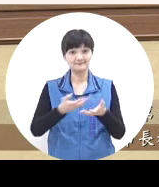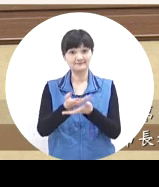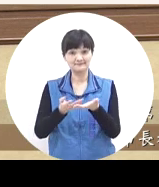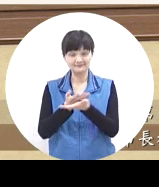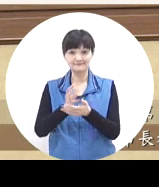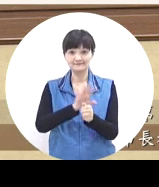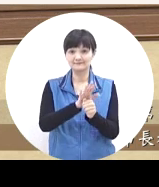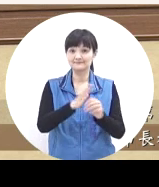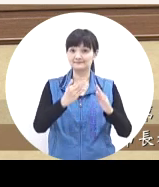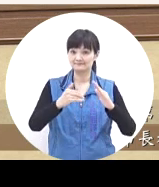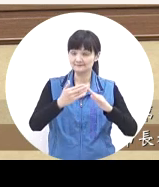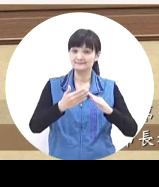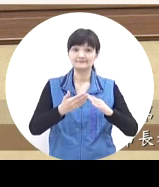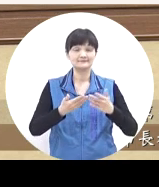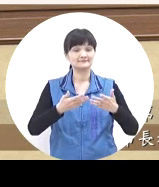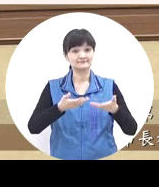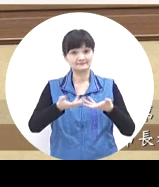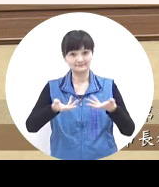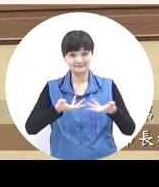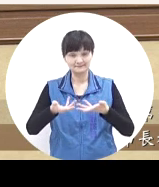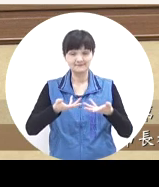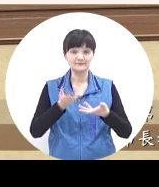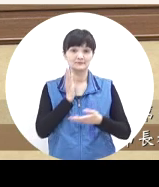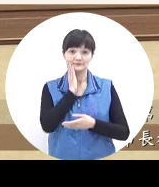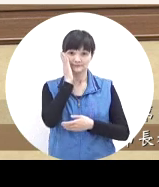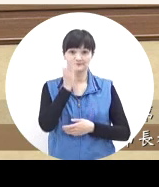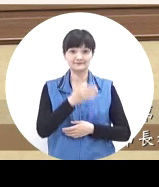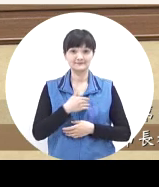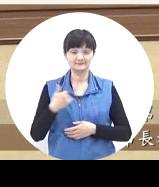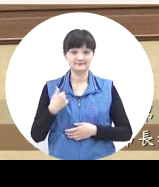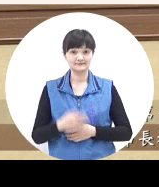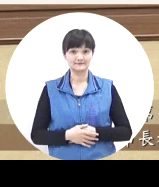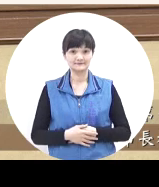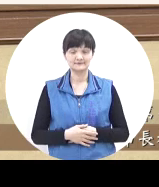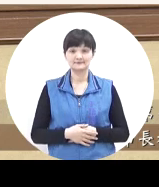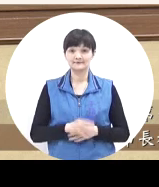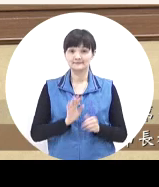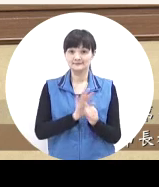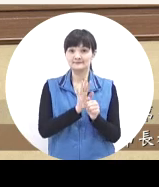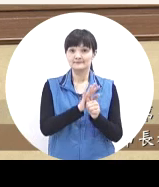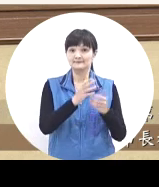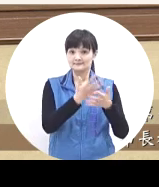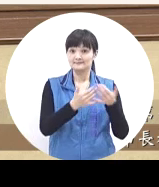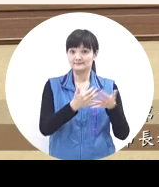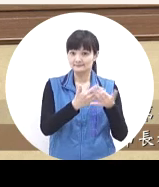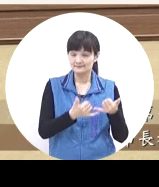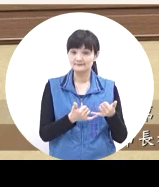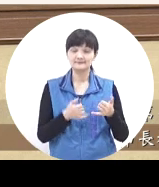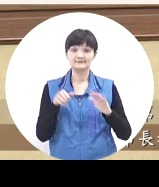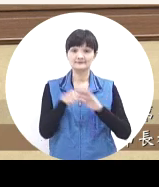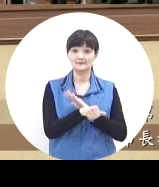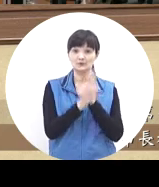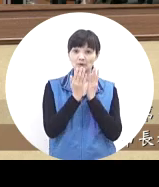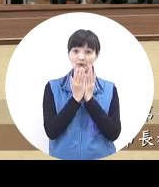效能，解决教育决策的规划，能够进一步让学生适性能够发展。